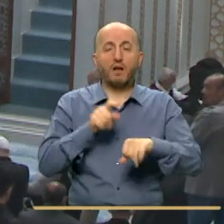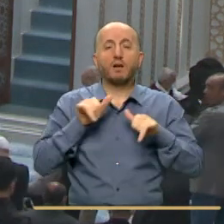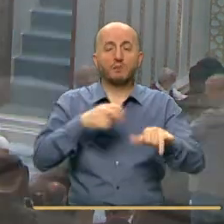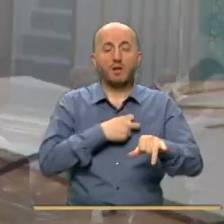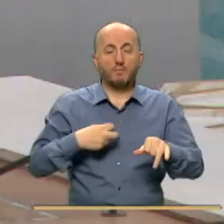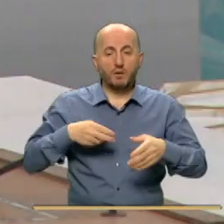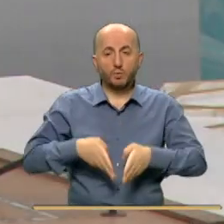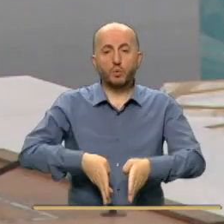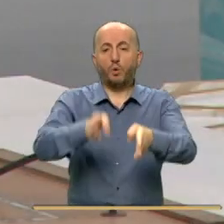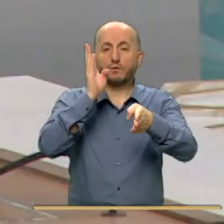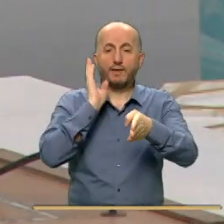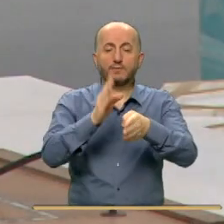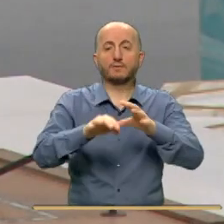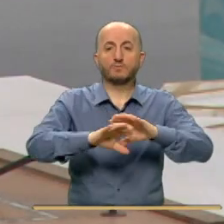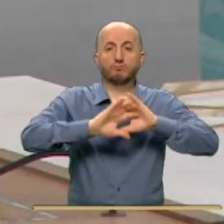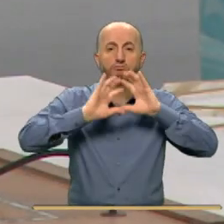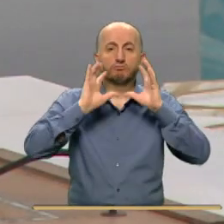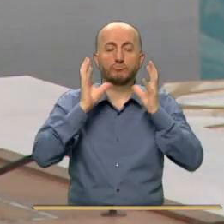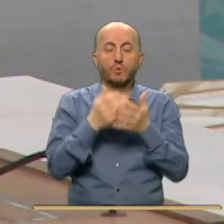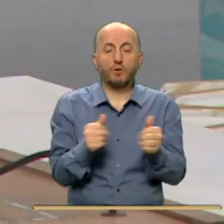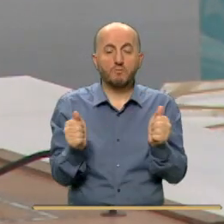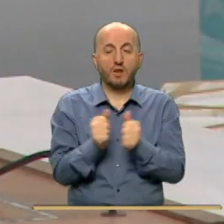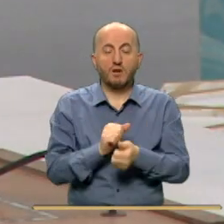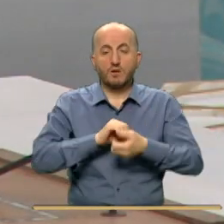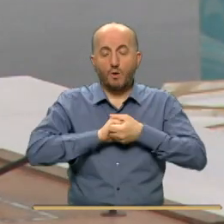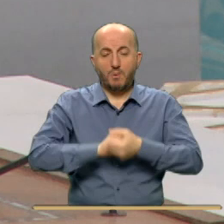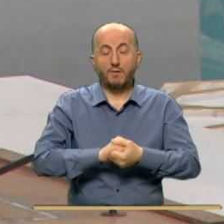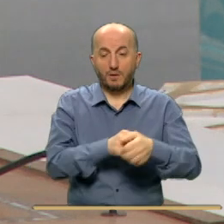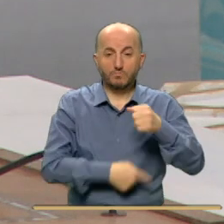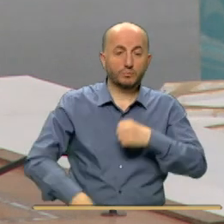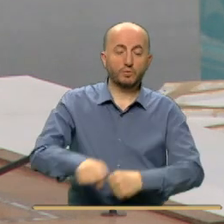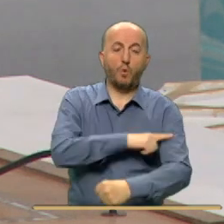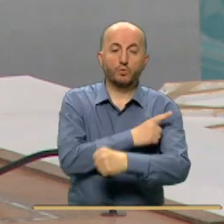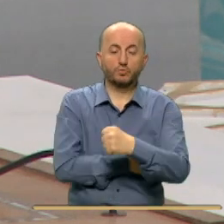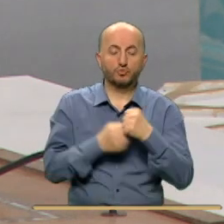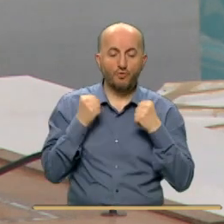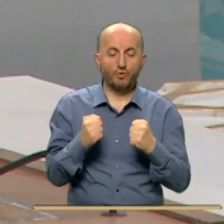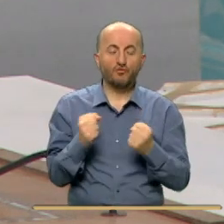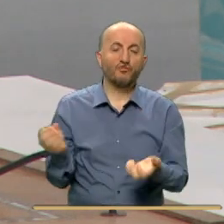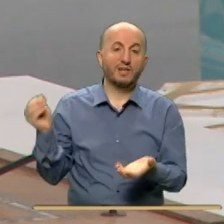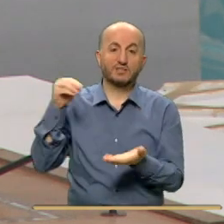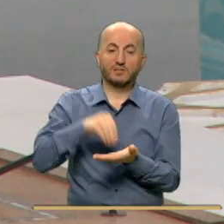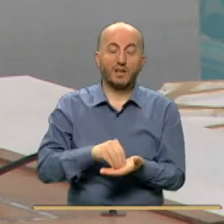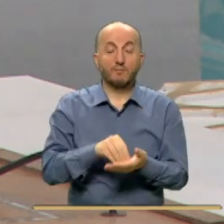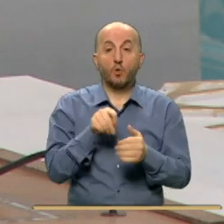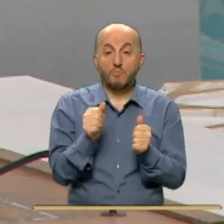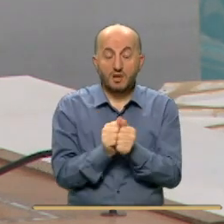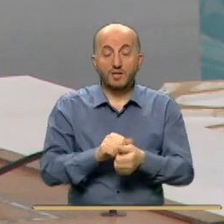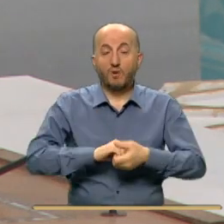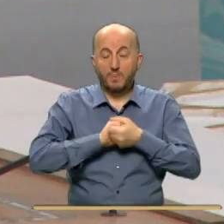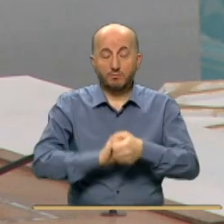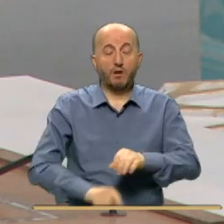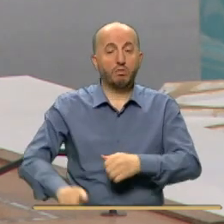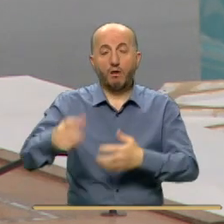gittiği yeryüzündeki bu birlik ve beraberlik bize güç ve kudret katar. Bu birlik ve beraberlik